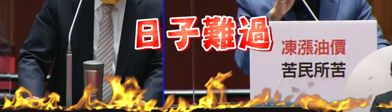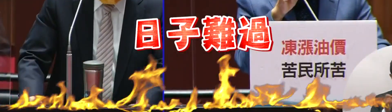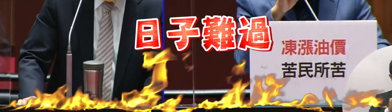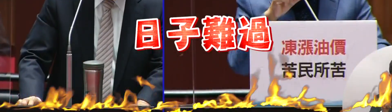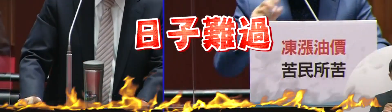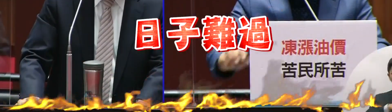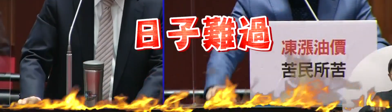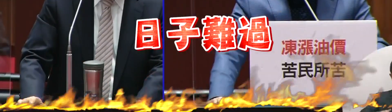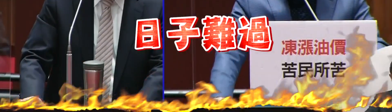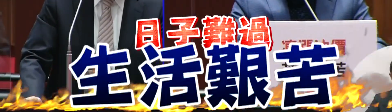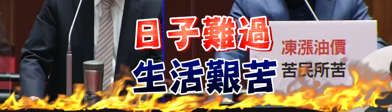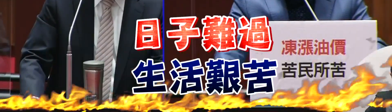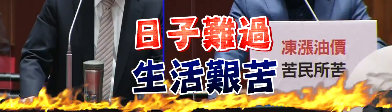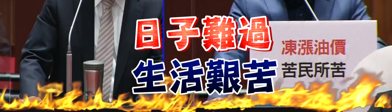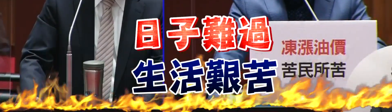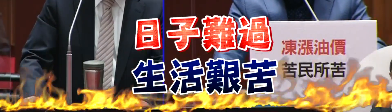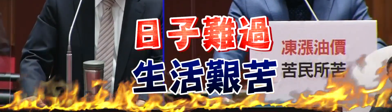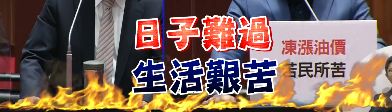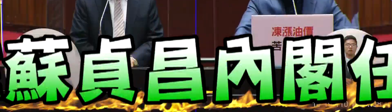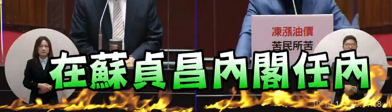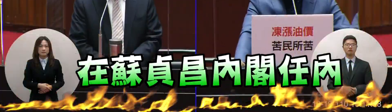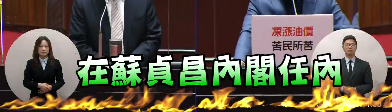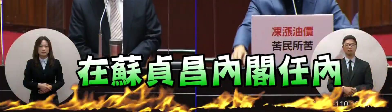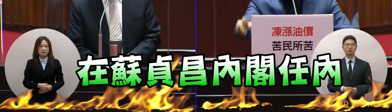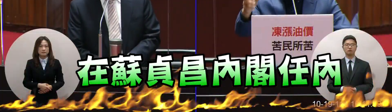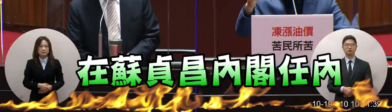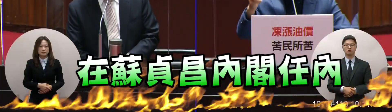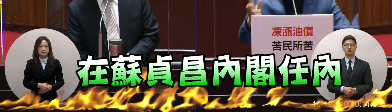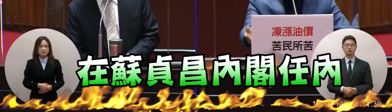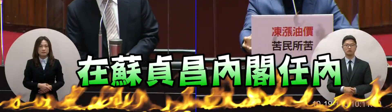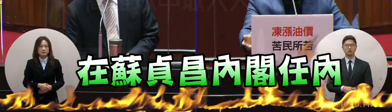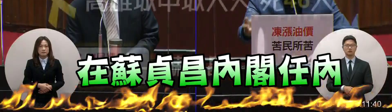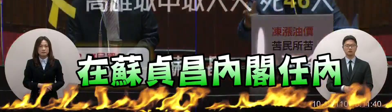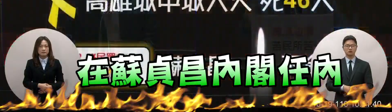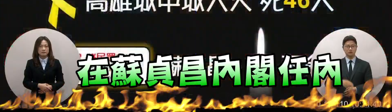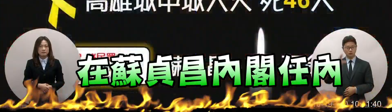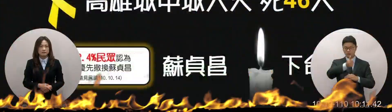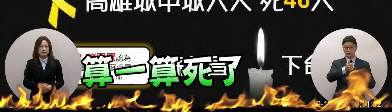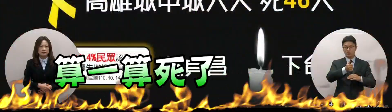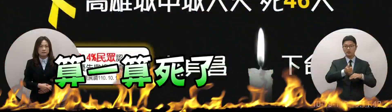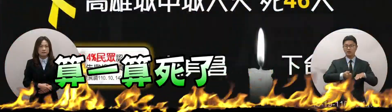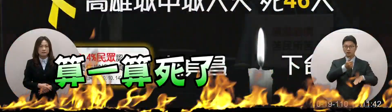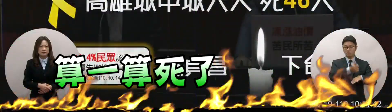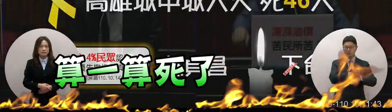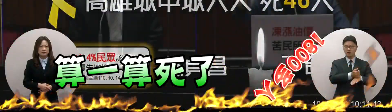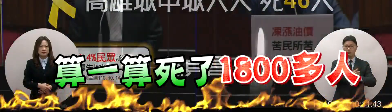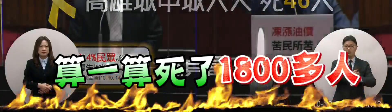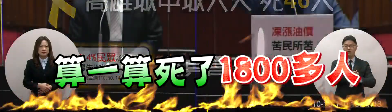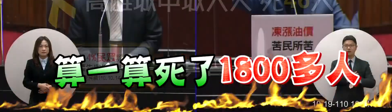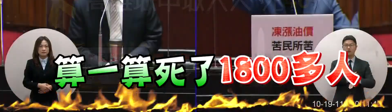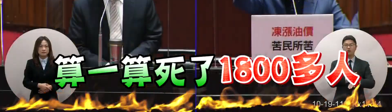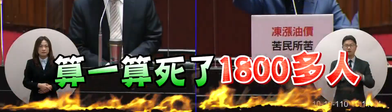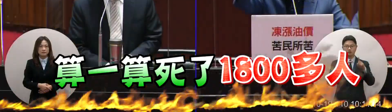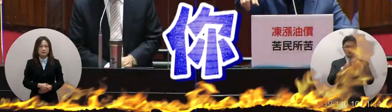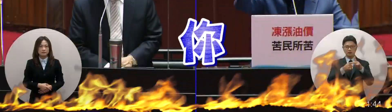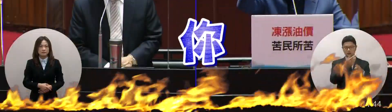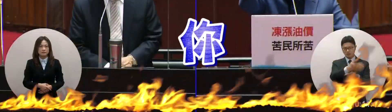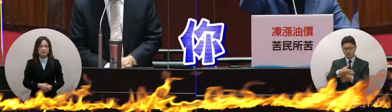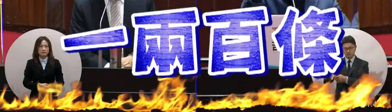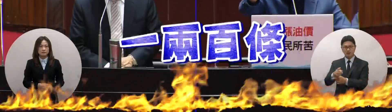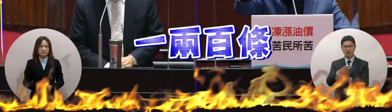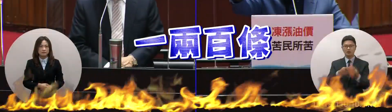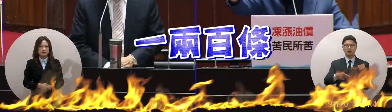经拍鬼了，鲜花干枯，大力不正常，内阁任内，我看你算一算，死了1800多了，